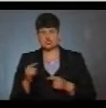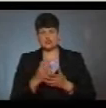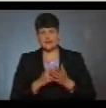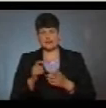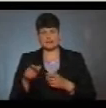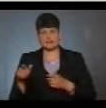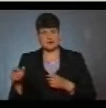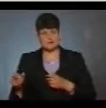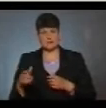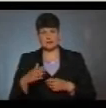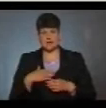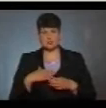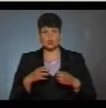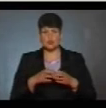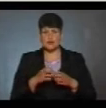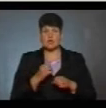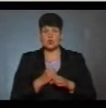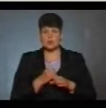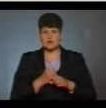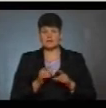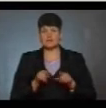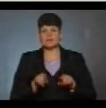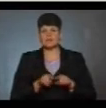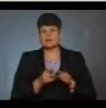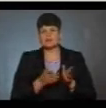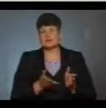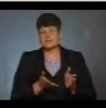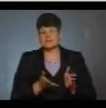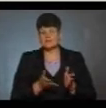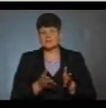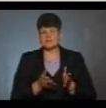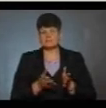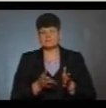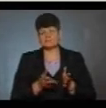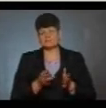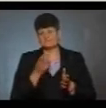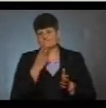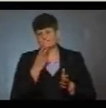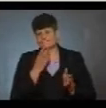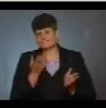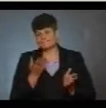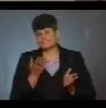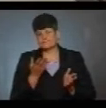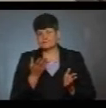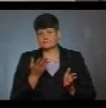кандидат. І наші колеги робили такий комічний навіть